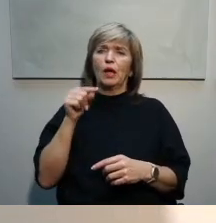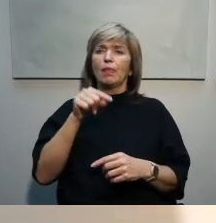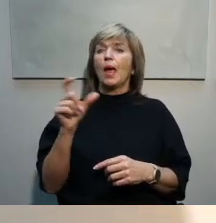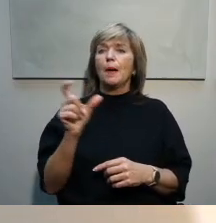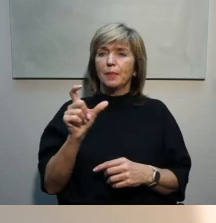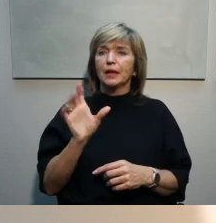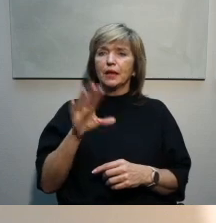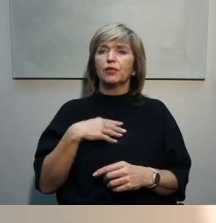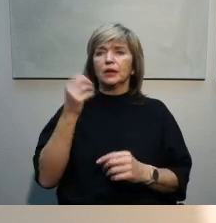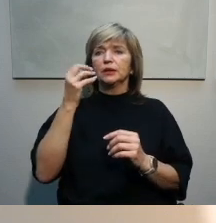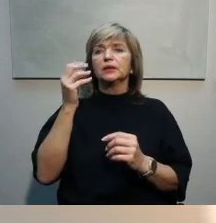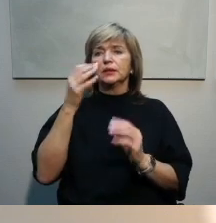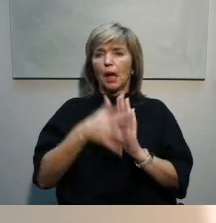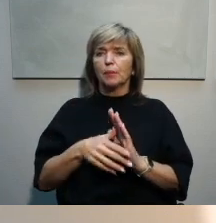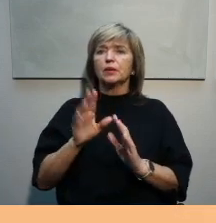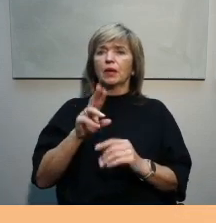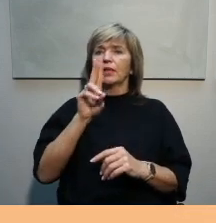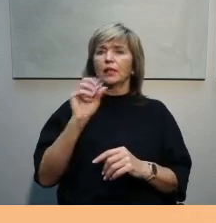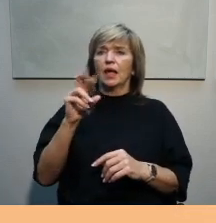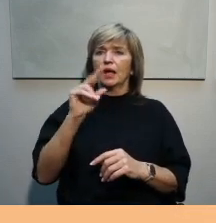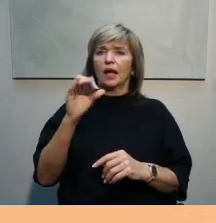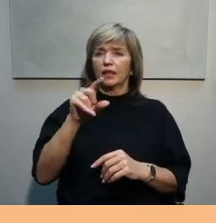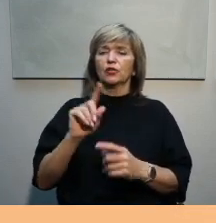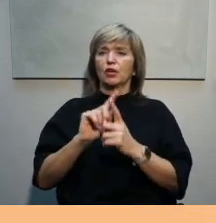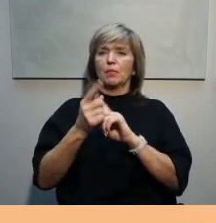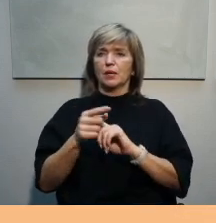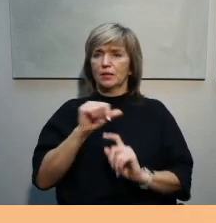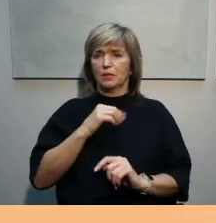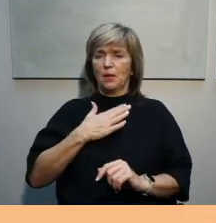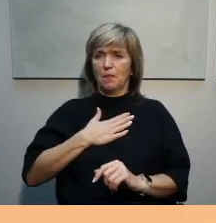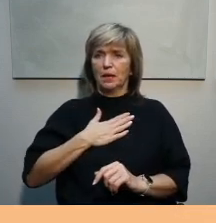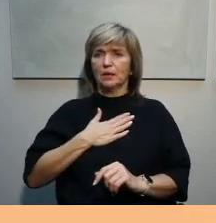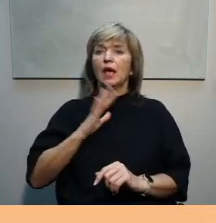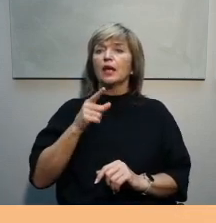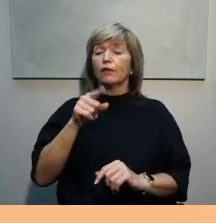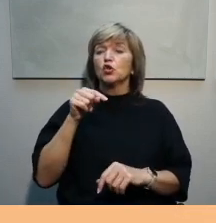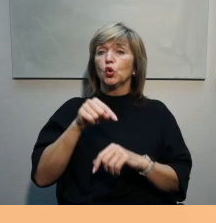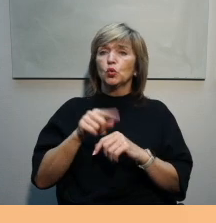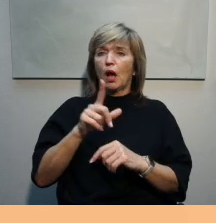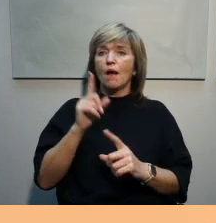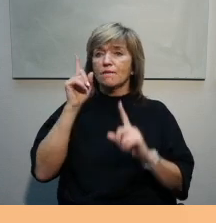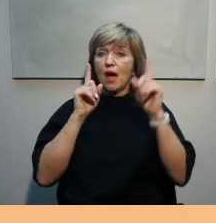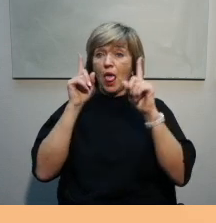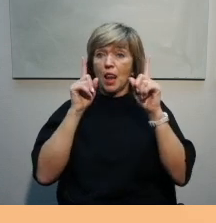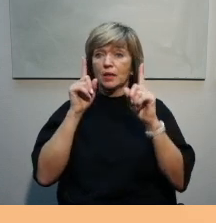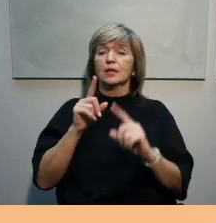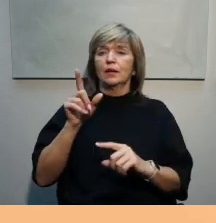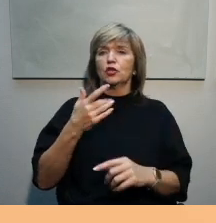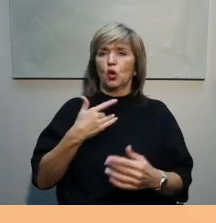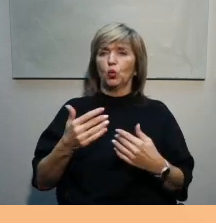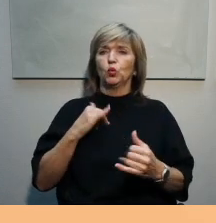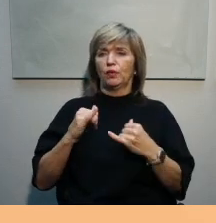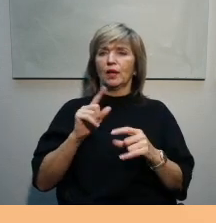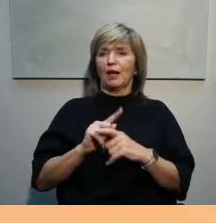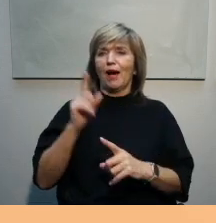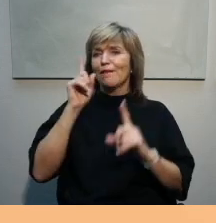brīdī es varēšu saprast, ka naratīvs viņam par sevi ir mainījies. Jo, ja viņš jūtas kā velns, tad viņš arī uzvedās kā